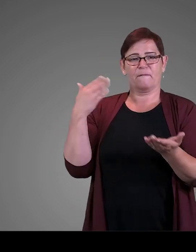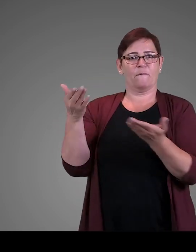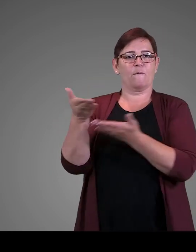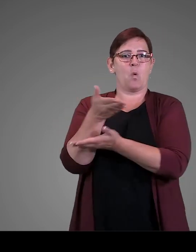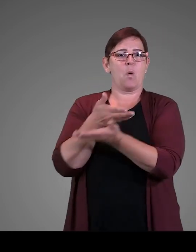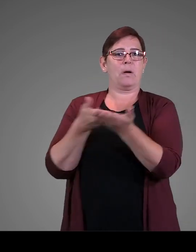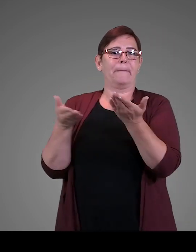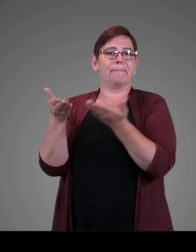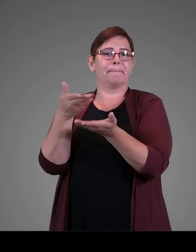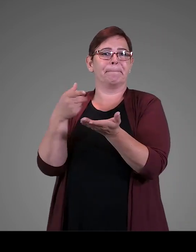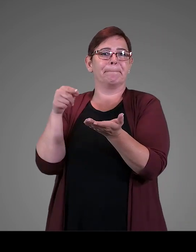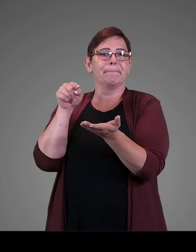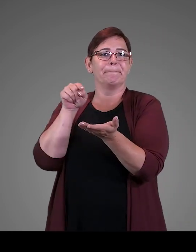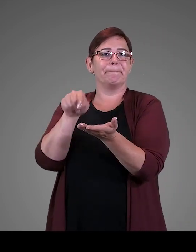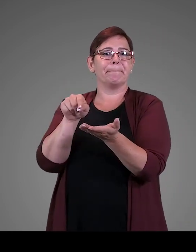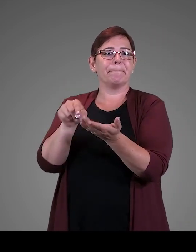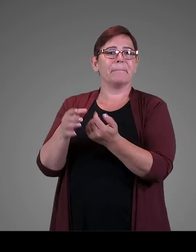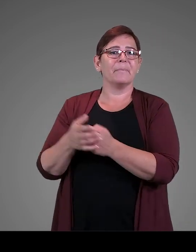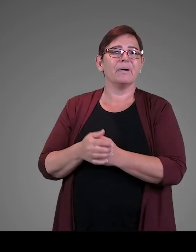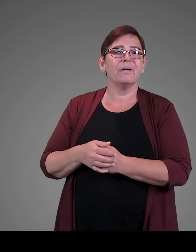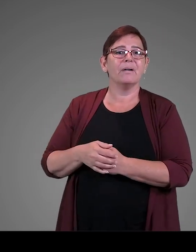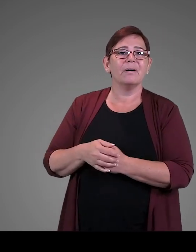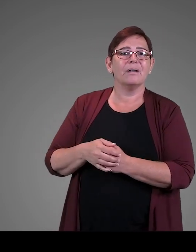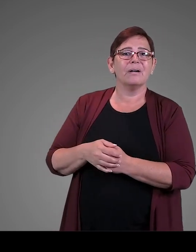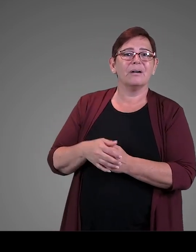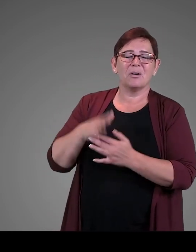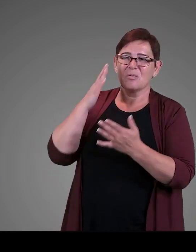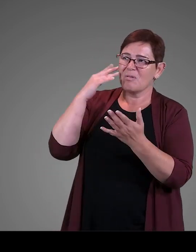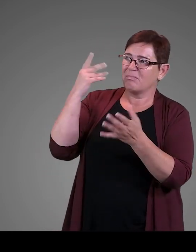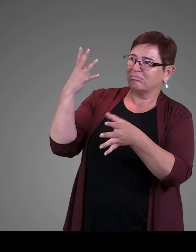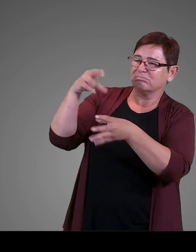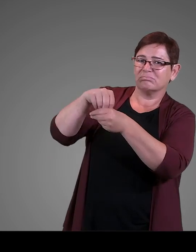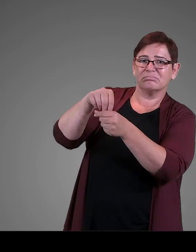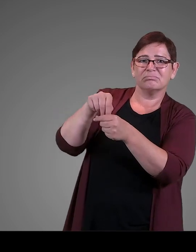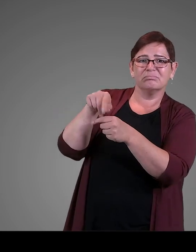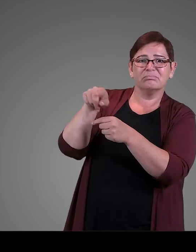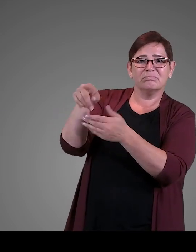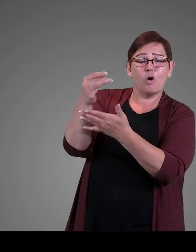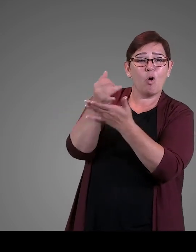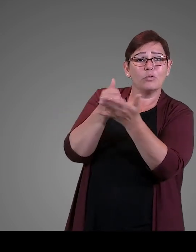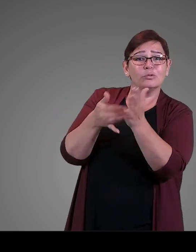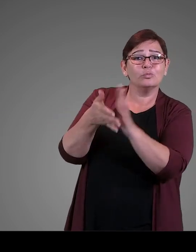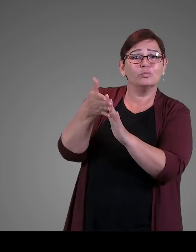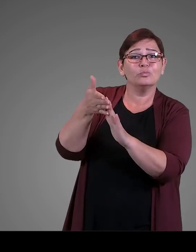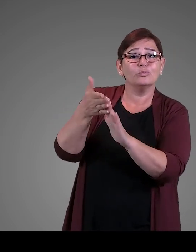Est-ce que je vais t'interrompre? Sur le très longtemps, pourquoi je suis là?